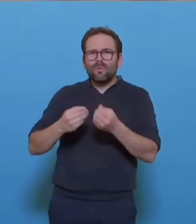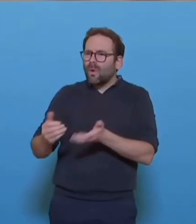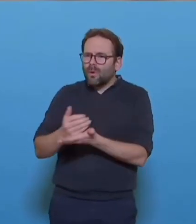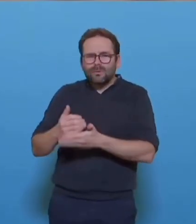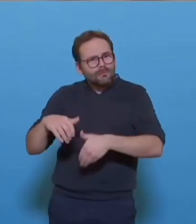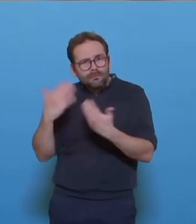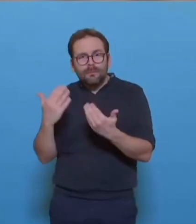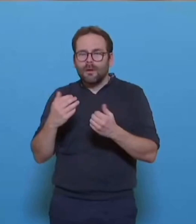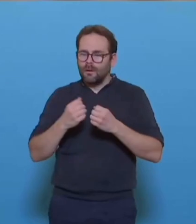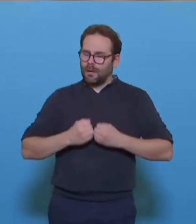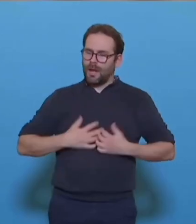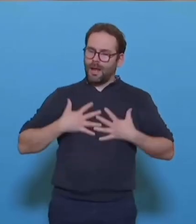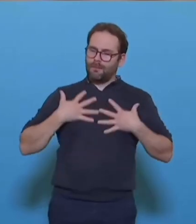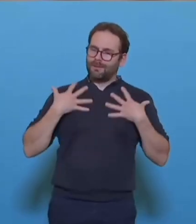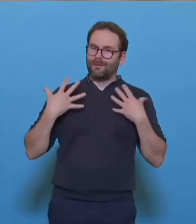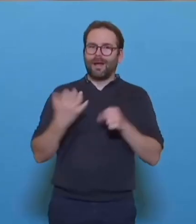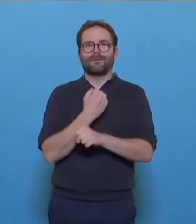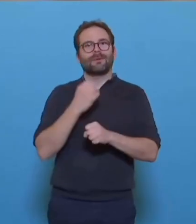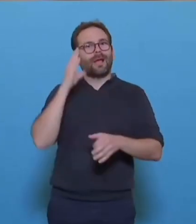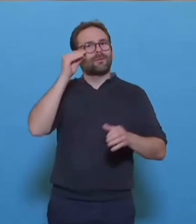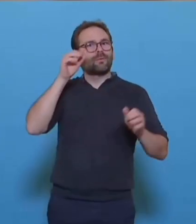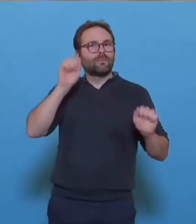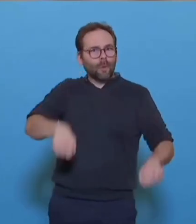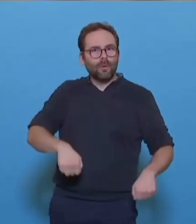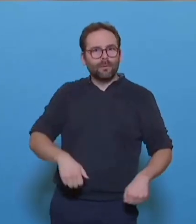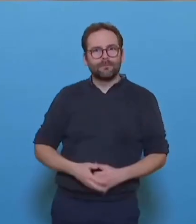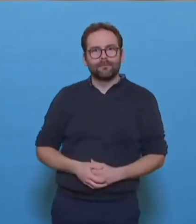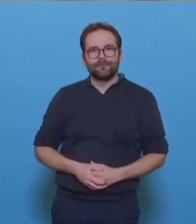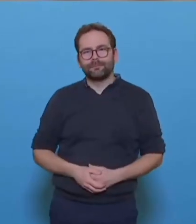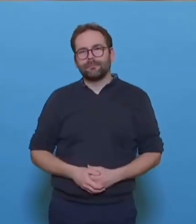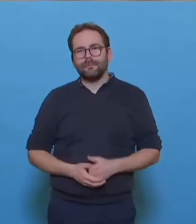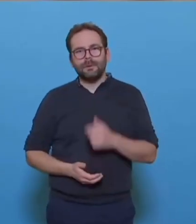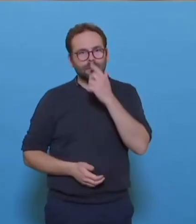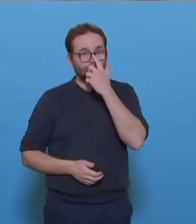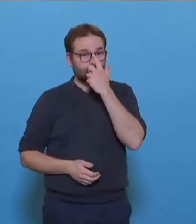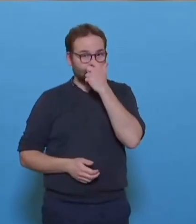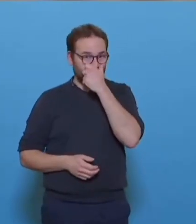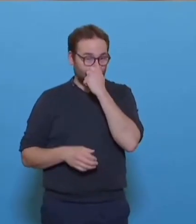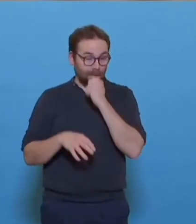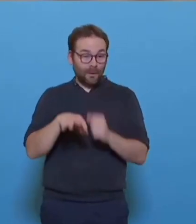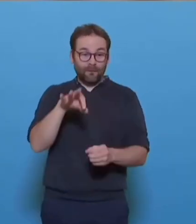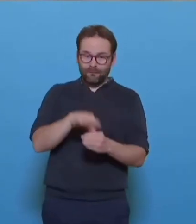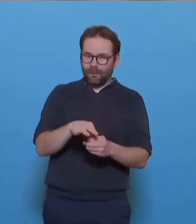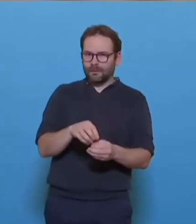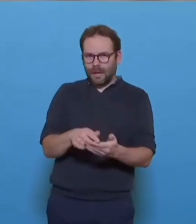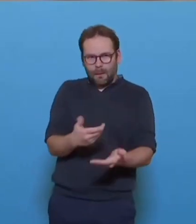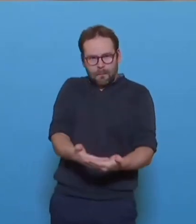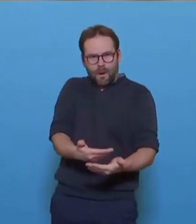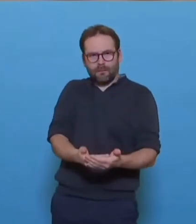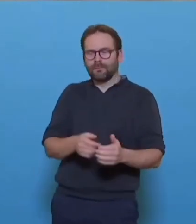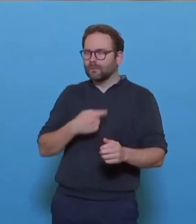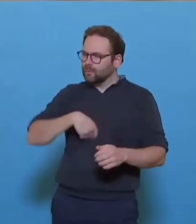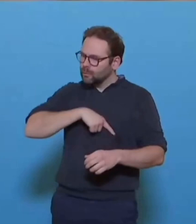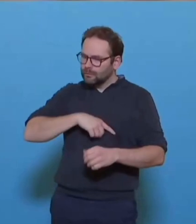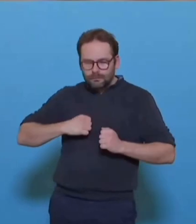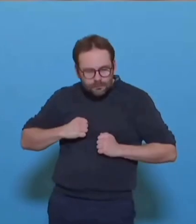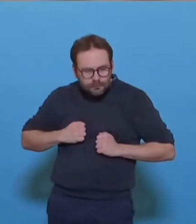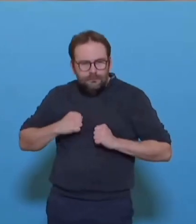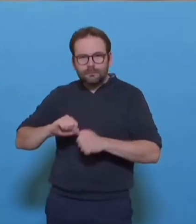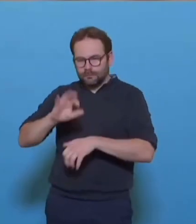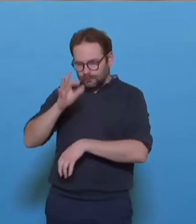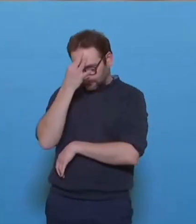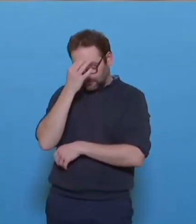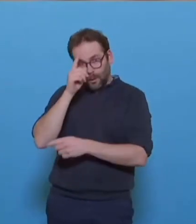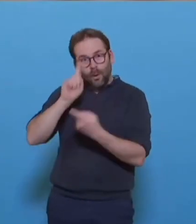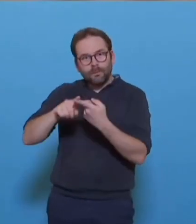puissent s'épanouir et réussir leurs études. Avec cette délibération, nous affirmons que notre détermination est de